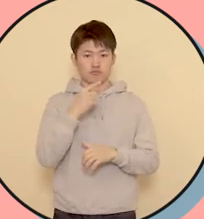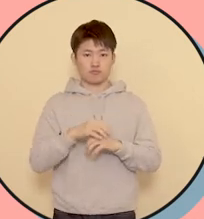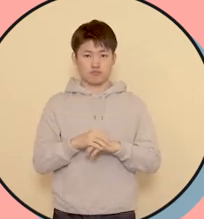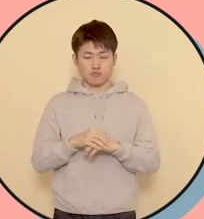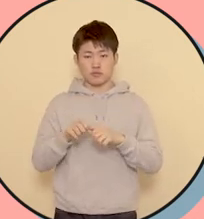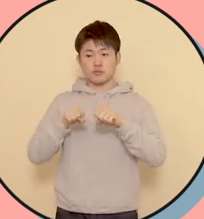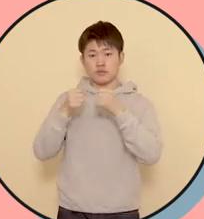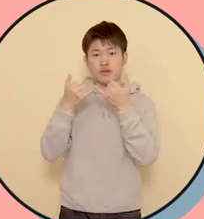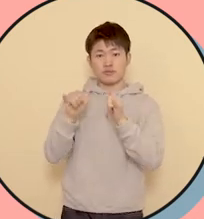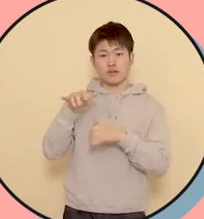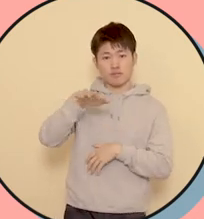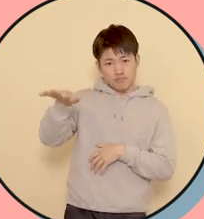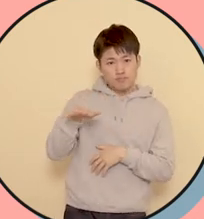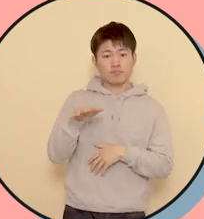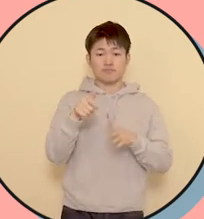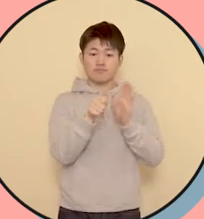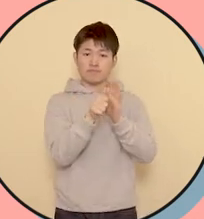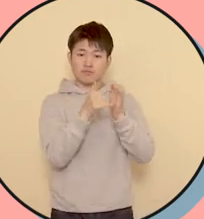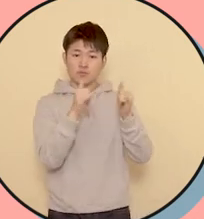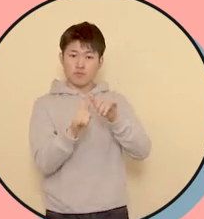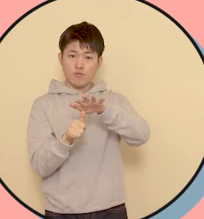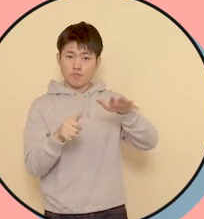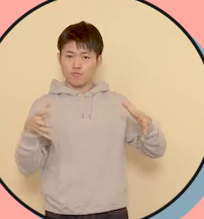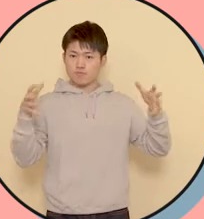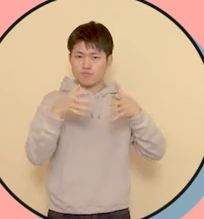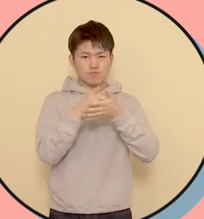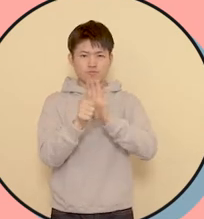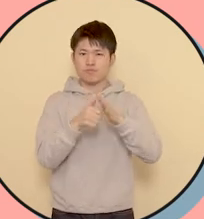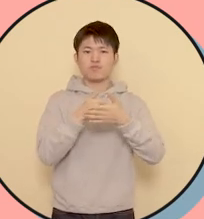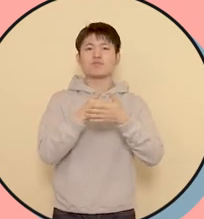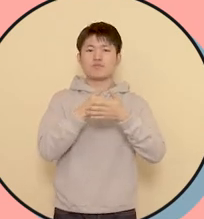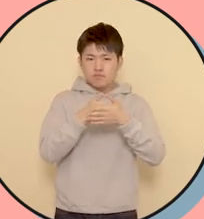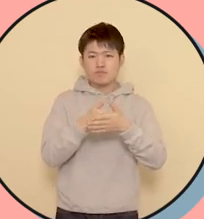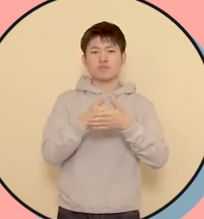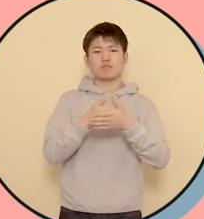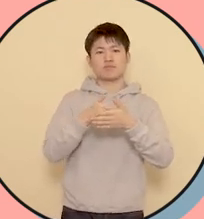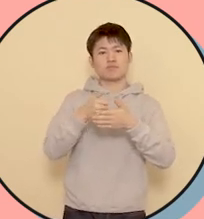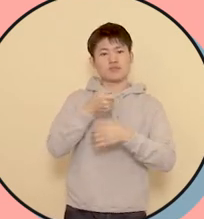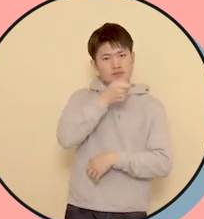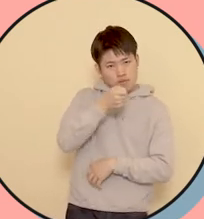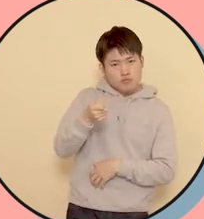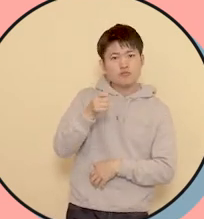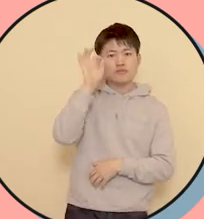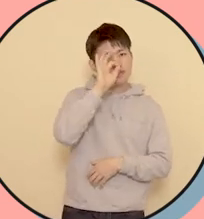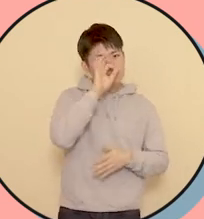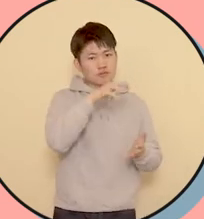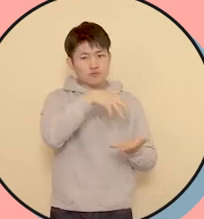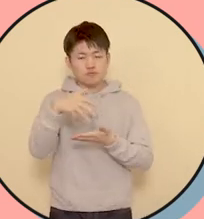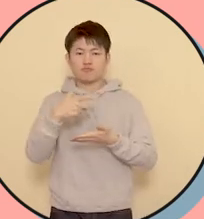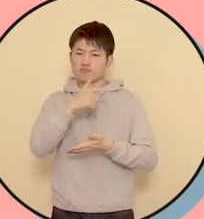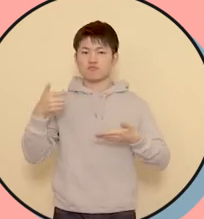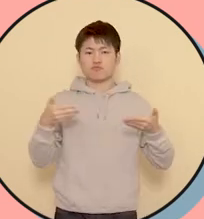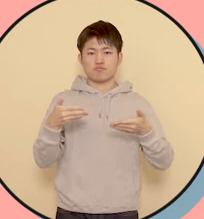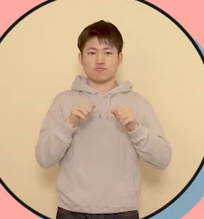はその、障害当事者の方だったりとか、様々なパートナーさんにご協力いただきながら、仕組みを作ったり、インタビュー、リサーチをし